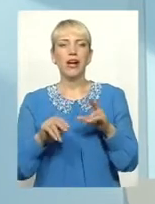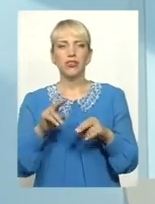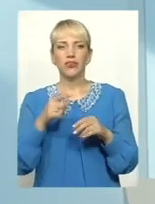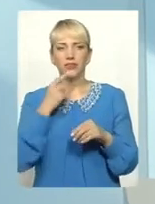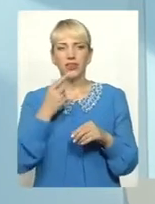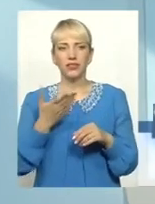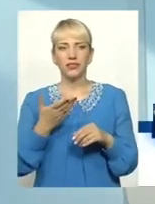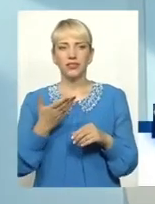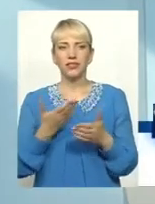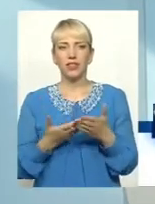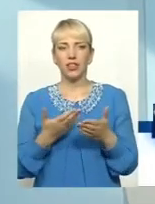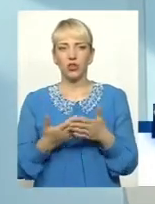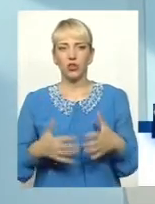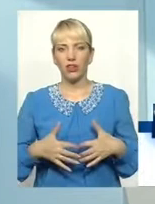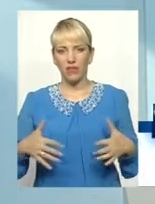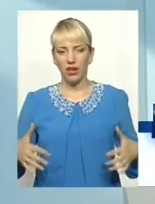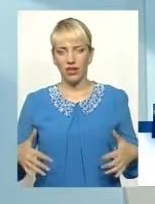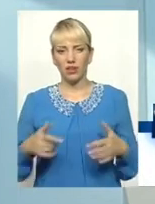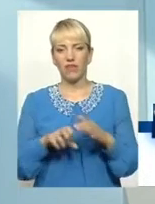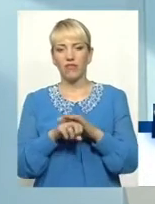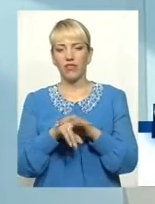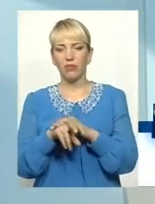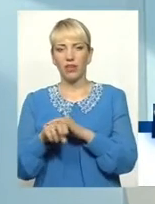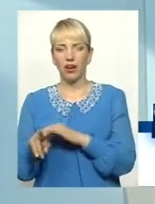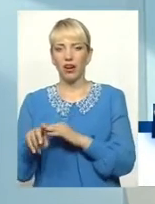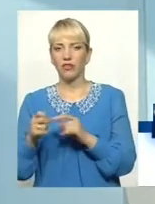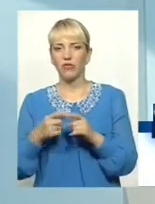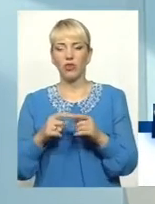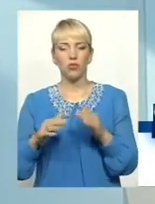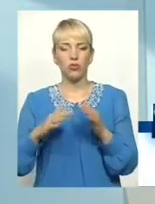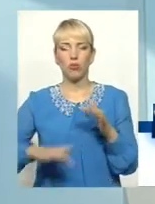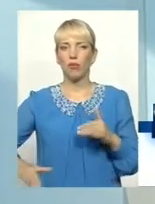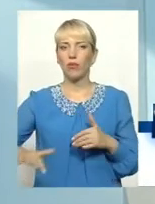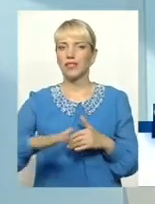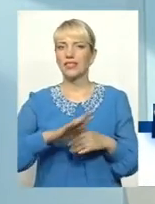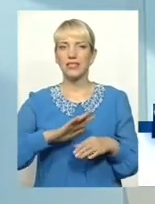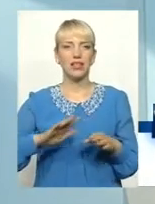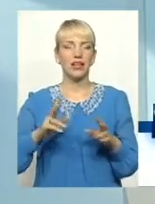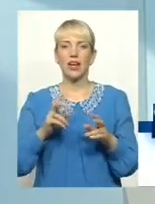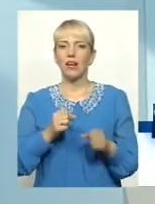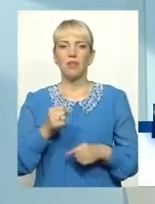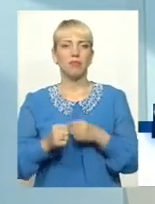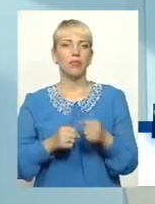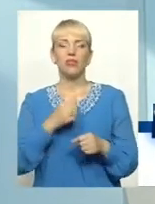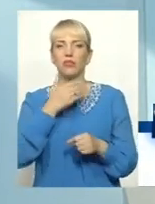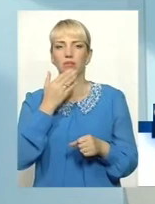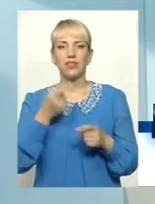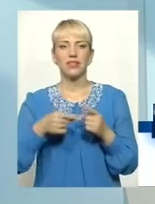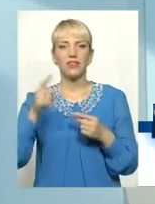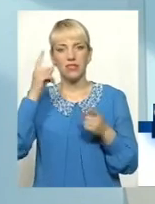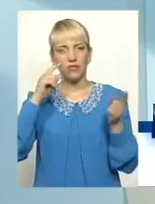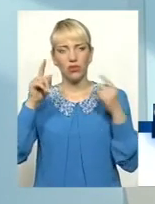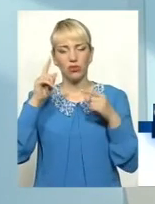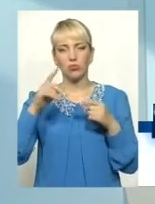звідти вибігають, вони по даному масиву не бігають, все це надумано. Ті ситуації, які були попередні, це